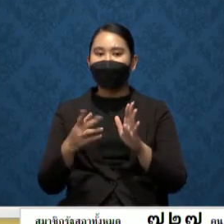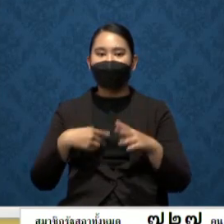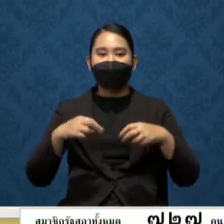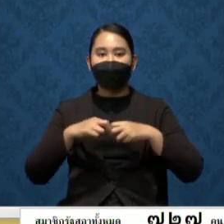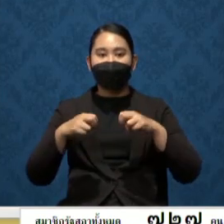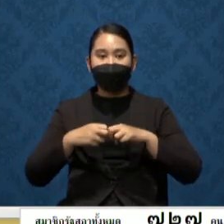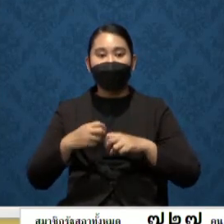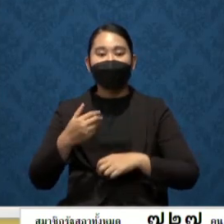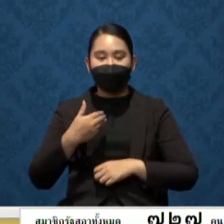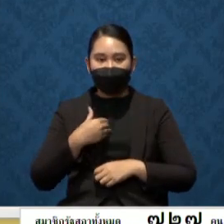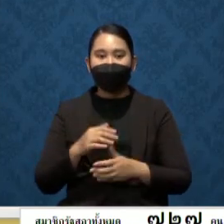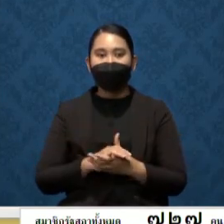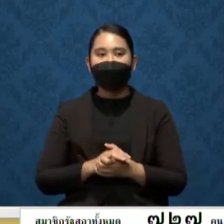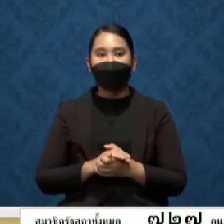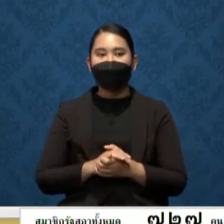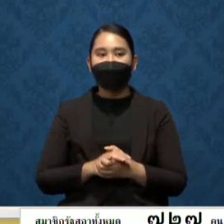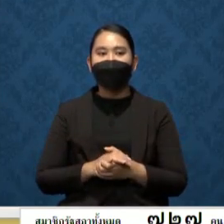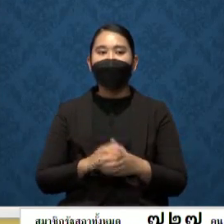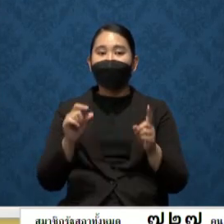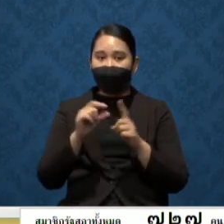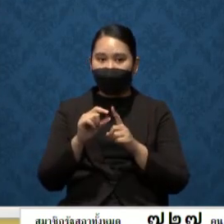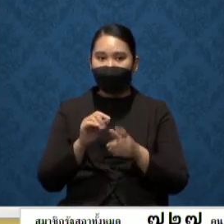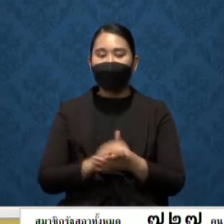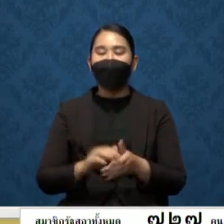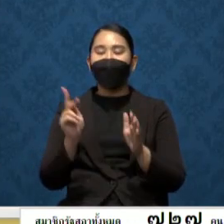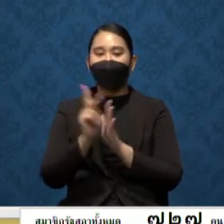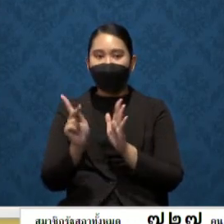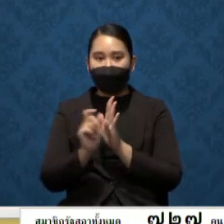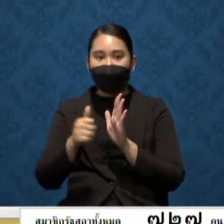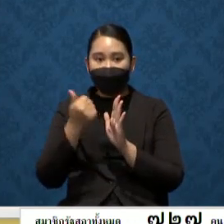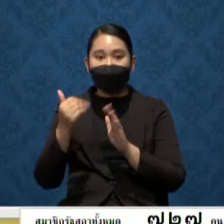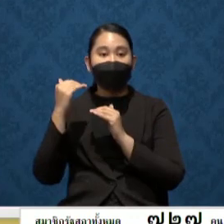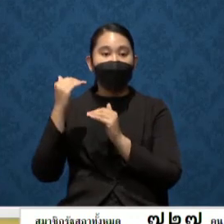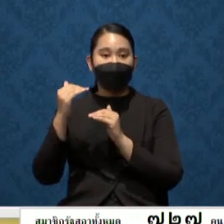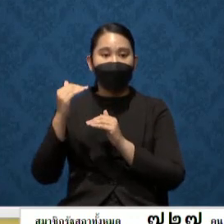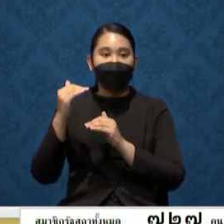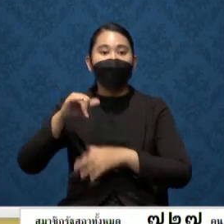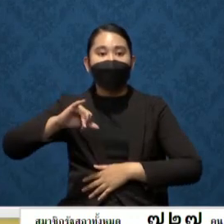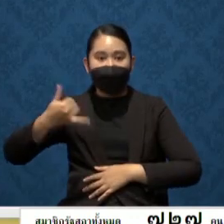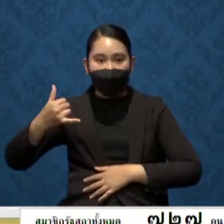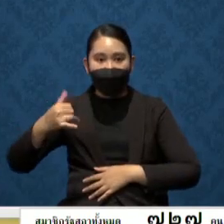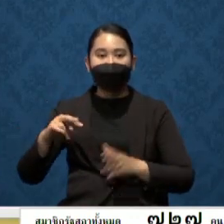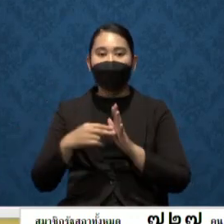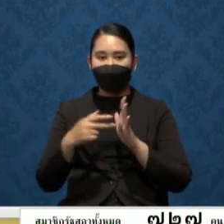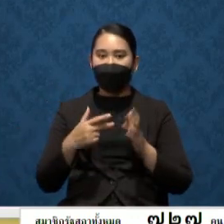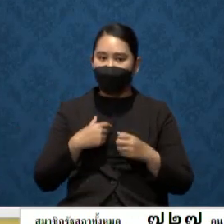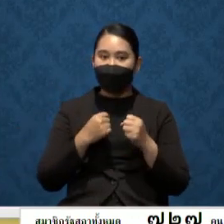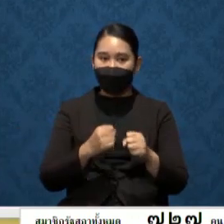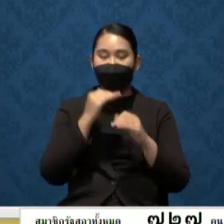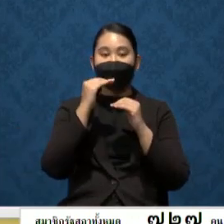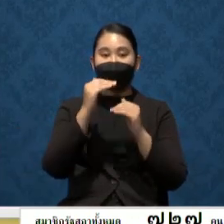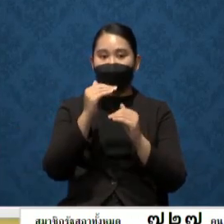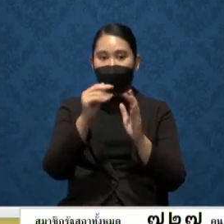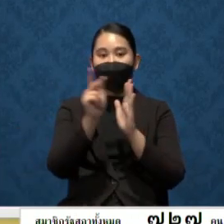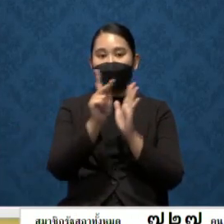ตรงที่เว้นเว้นแต่กฎหมายกำหนดไว้เป็นอย่างอื่นก็คือสิ่งที่เราพยายามจะกำหนดกฎเกณฑ์วิธีการ